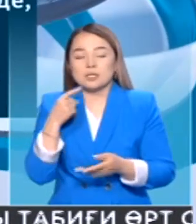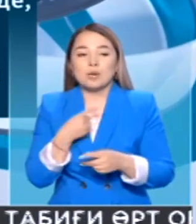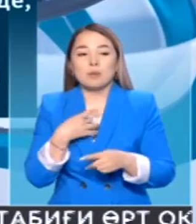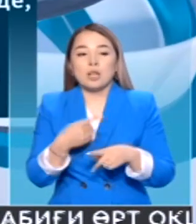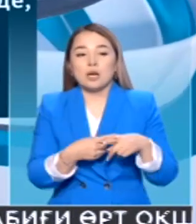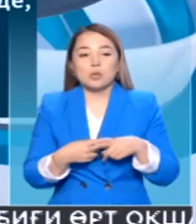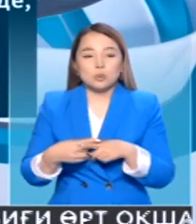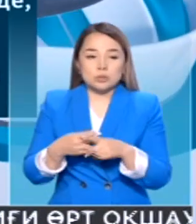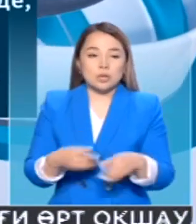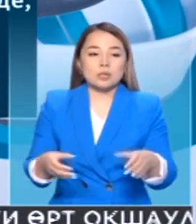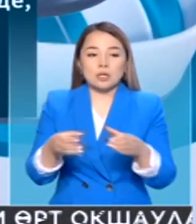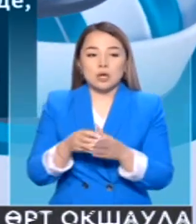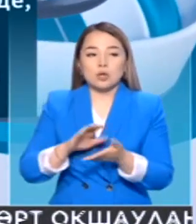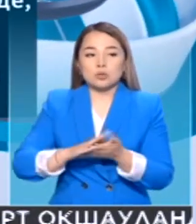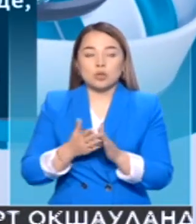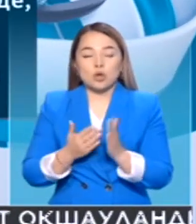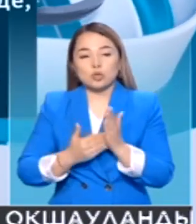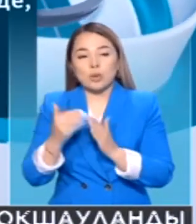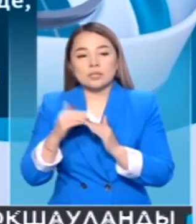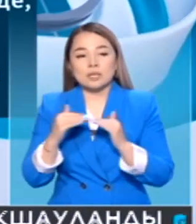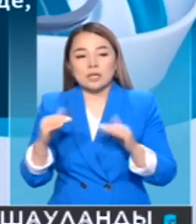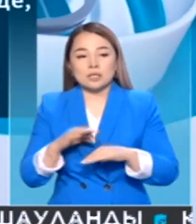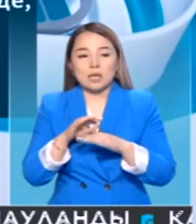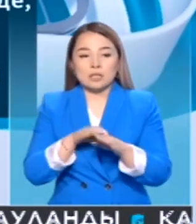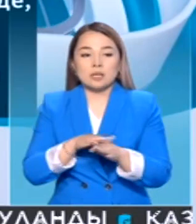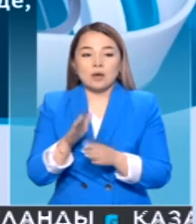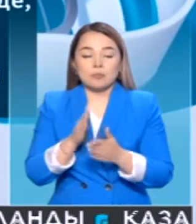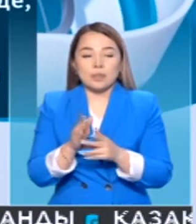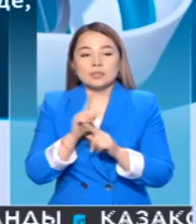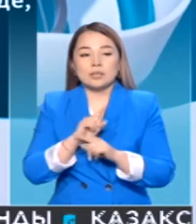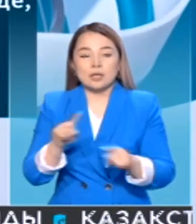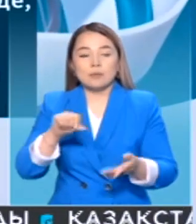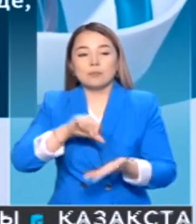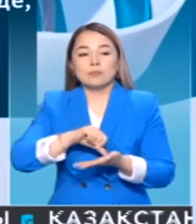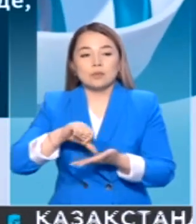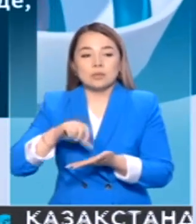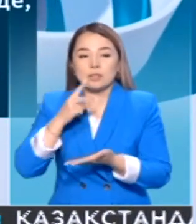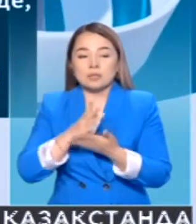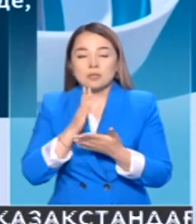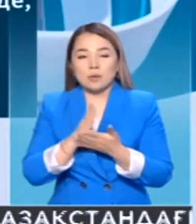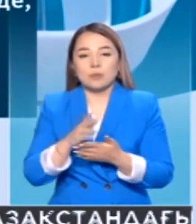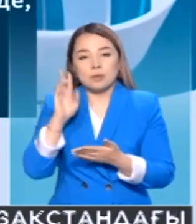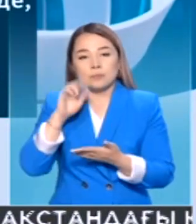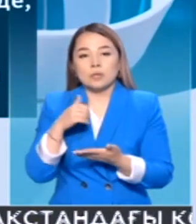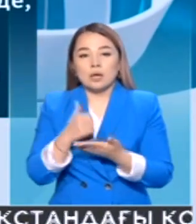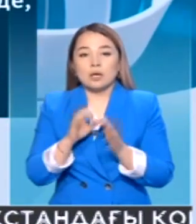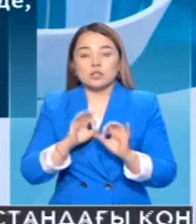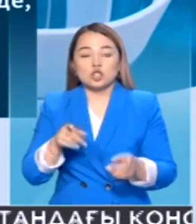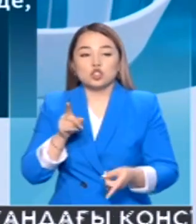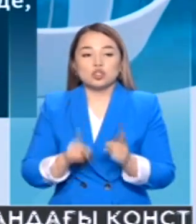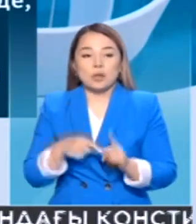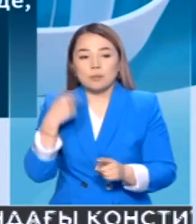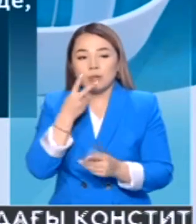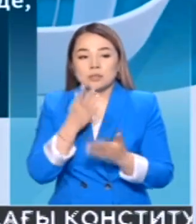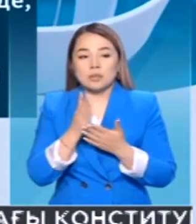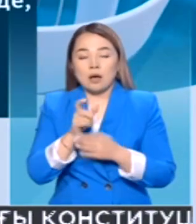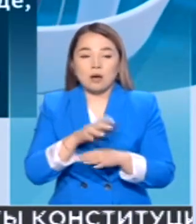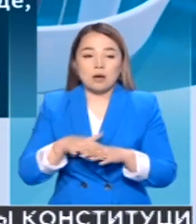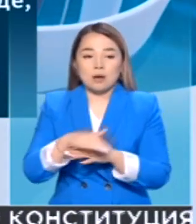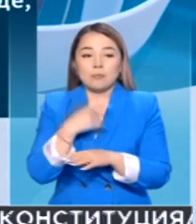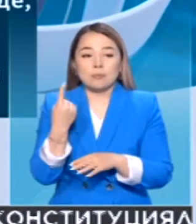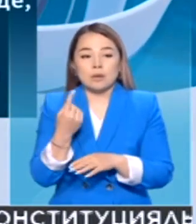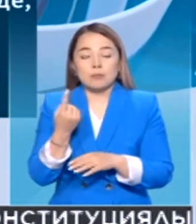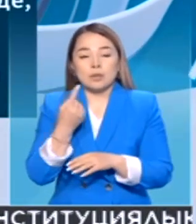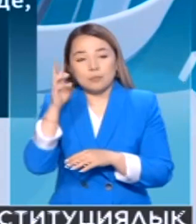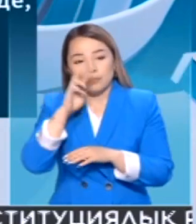өзара ықпалдастықтың жоғары деңгейіне шықты. Бұл ерекше прецедент. Мемлекет басшысының пайымынша, шын мәнінде бір халық және